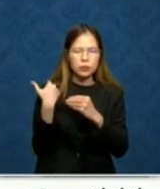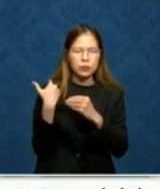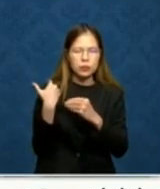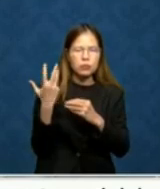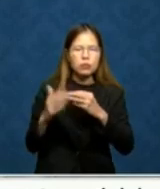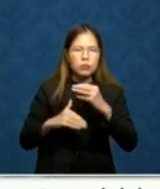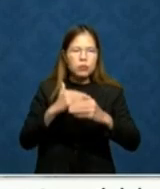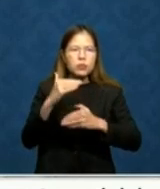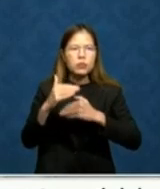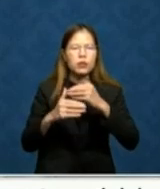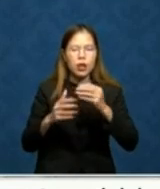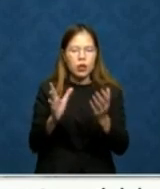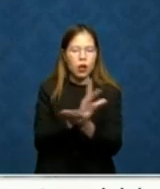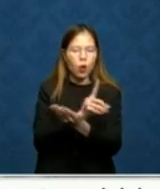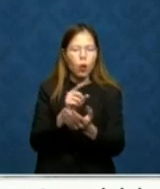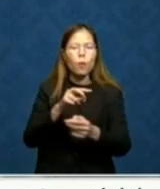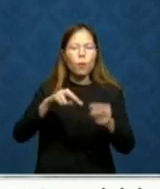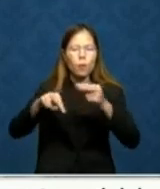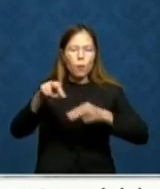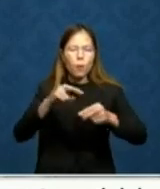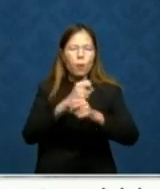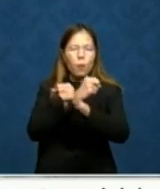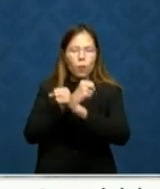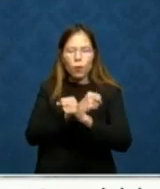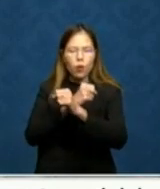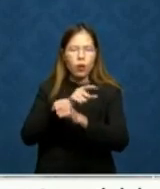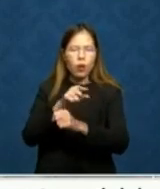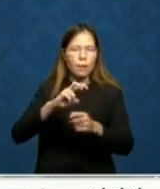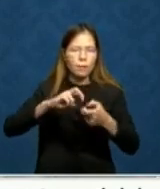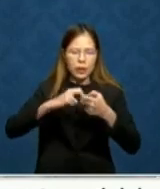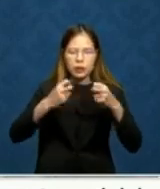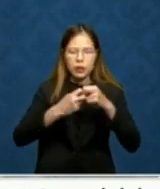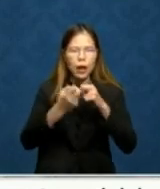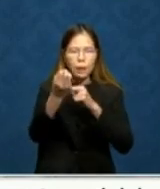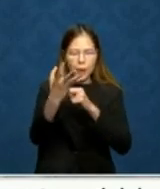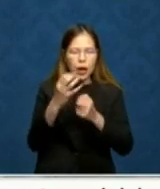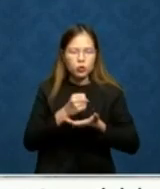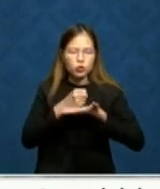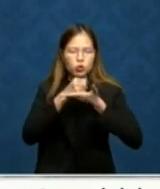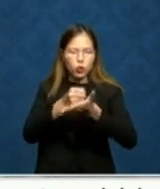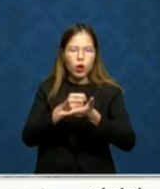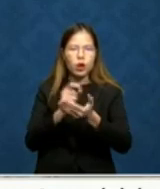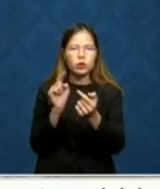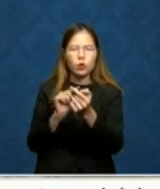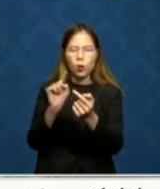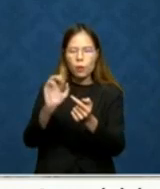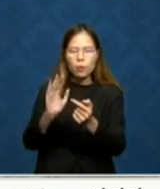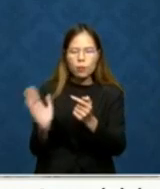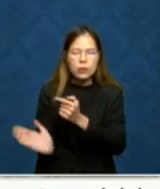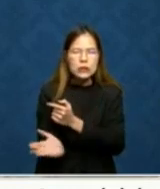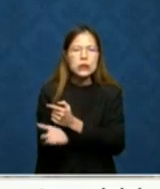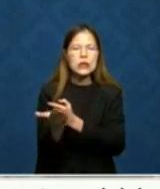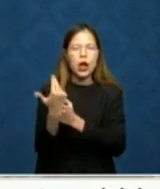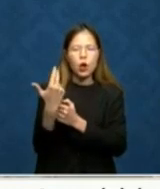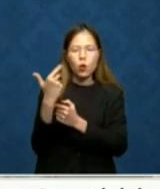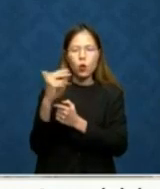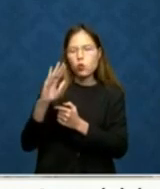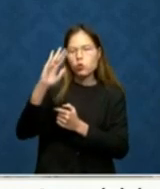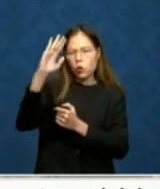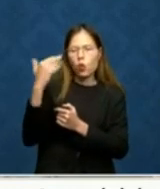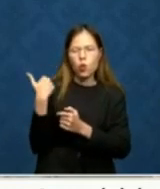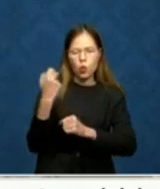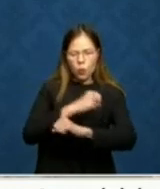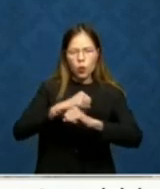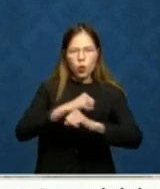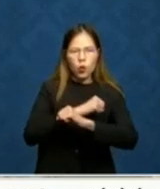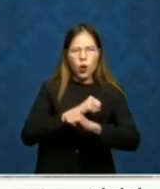างสังคมที่ปลอดภัยขึ้นสำหรับทุกๆคนนี่คือปัญหาสังคมที่พวกเราจะช่วยกันแก้นะคะเมื่อเช้าเราได้ยกมือปกป้องเยาวชน